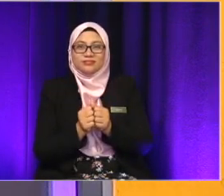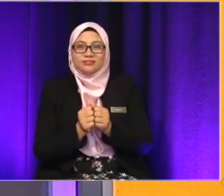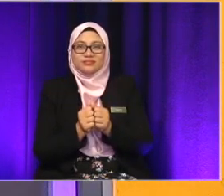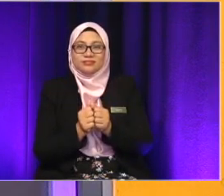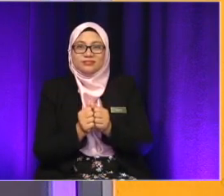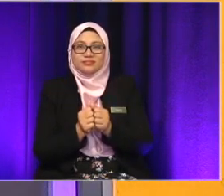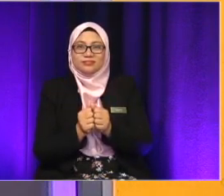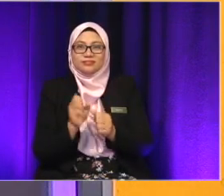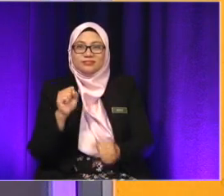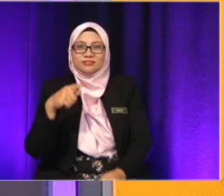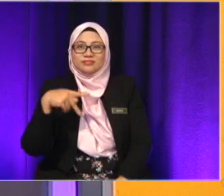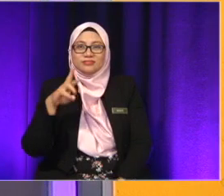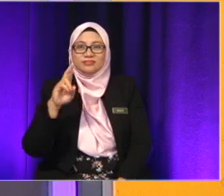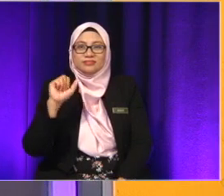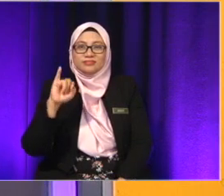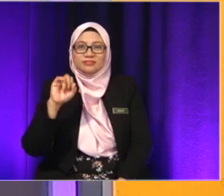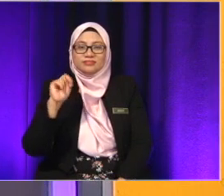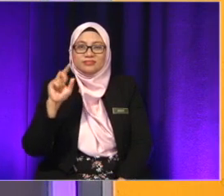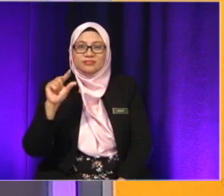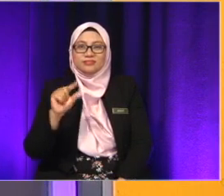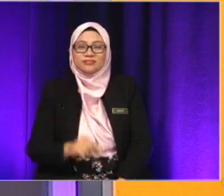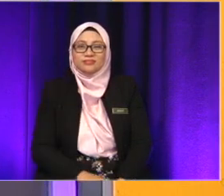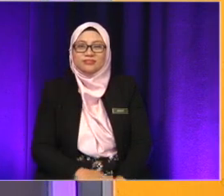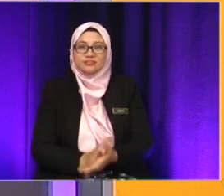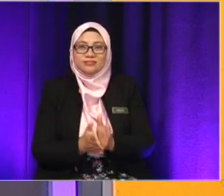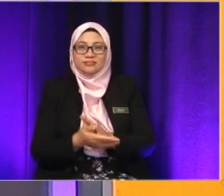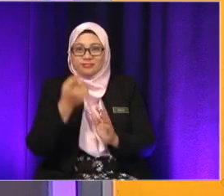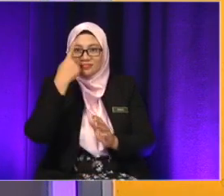siapa kan. Okey. Jadi kalau untuk yang silinder dua arah ni